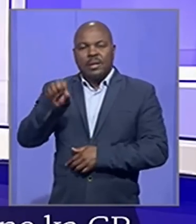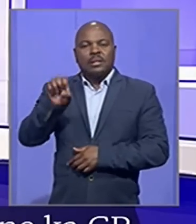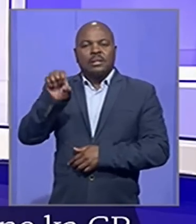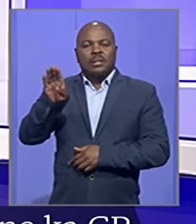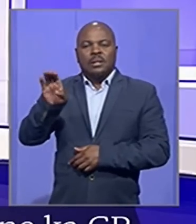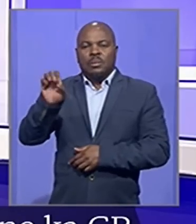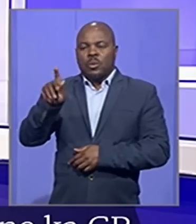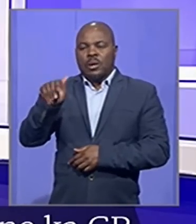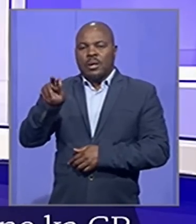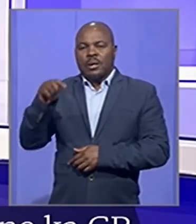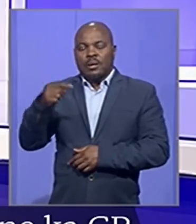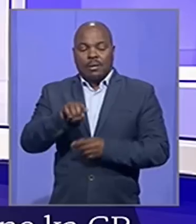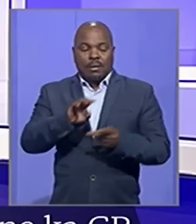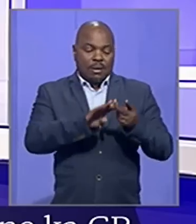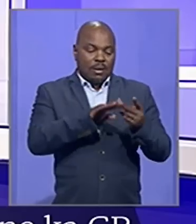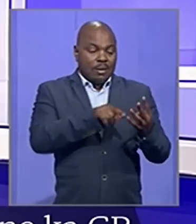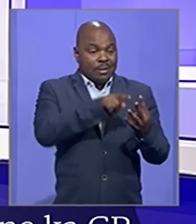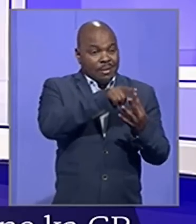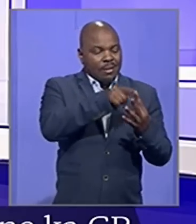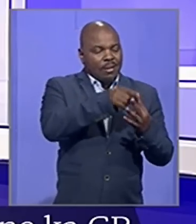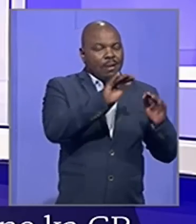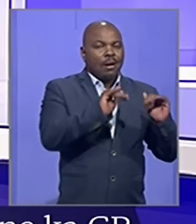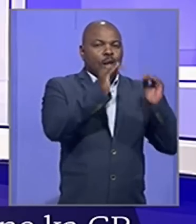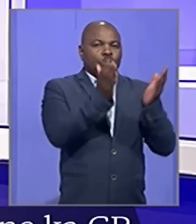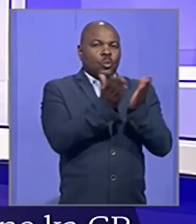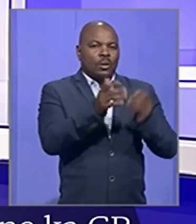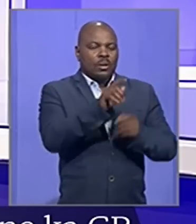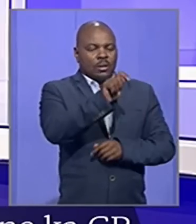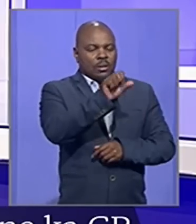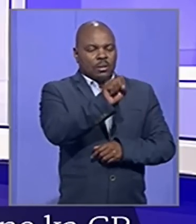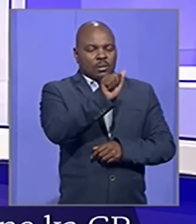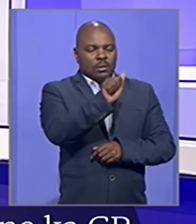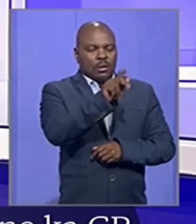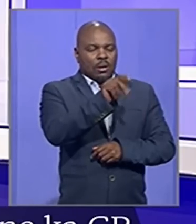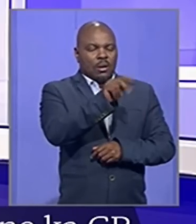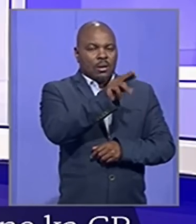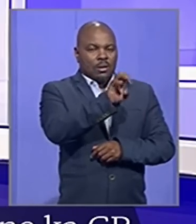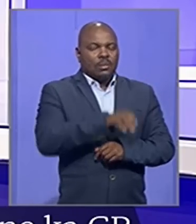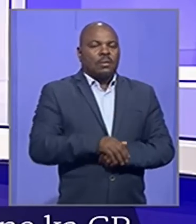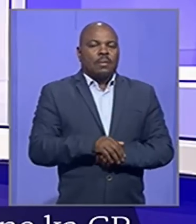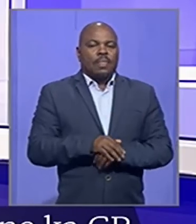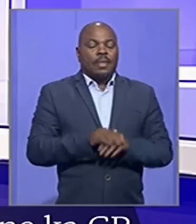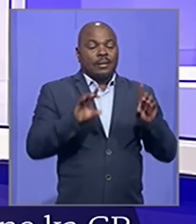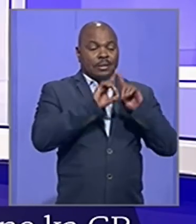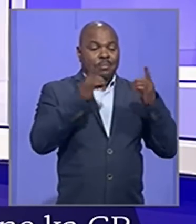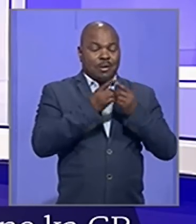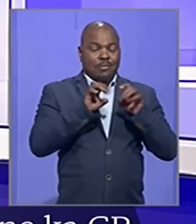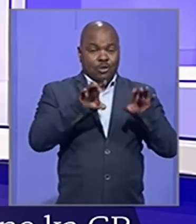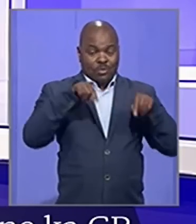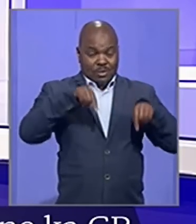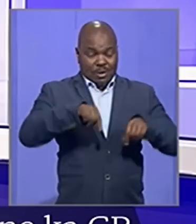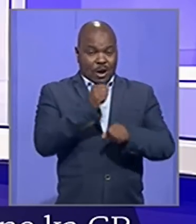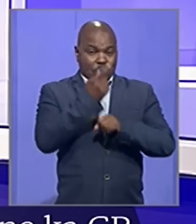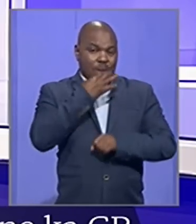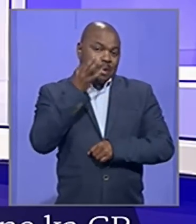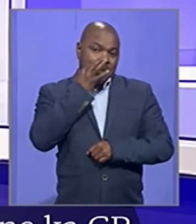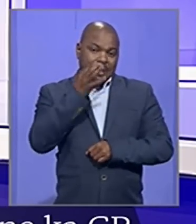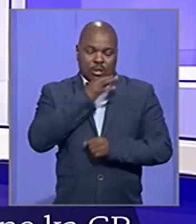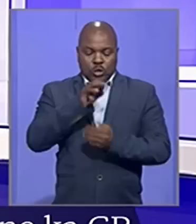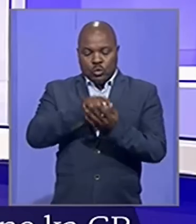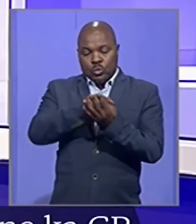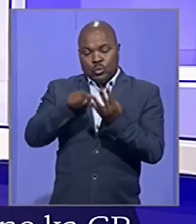o tee a be a le sekolong sa sekondari sa Tsakane. Go ya le ka kgoro ya thuto ka Gauteng, barutwana bao